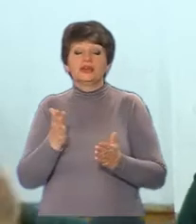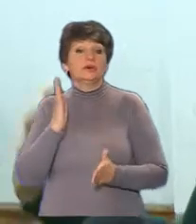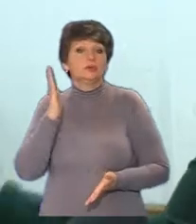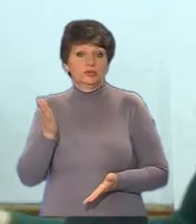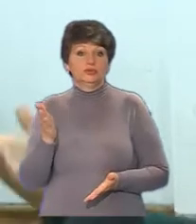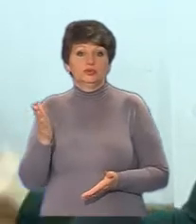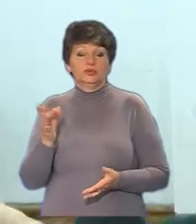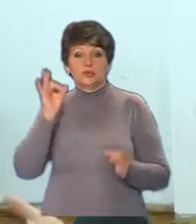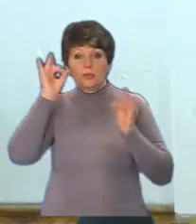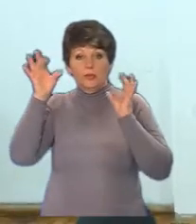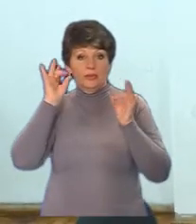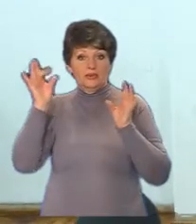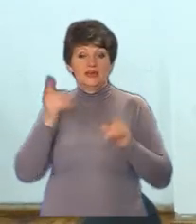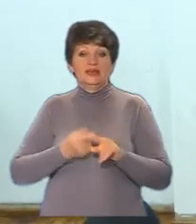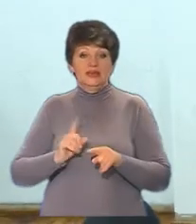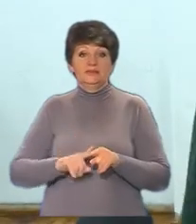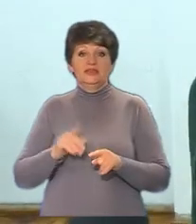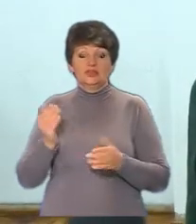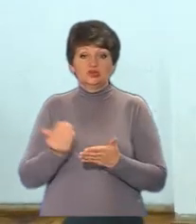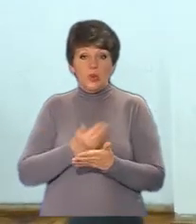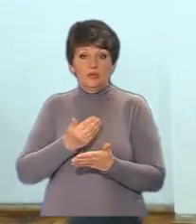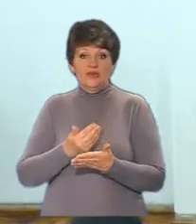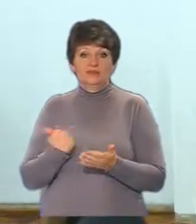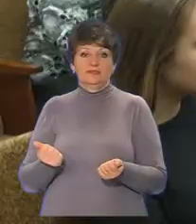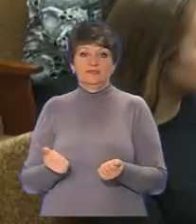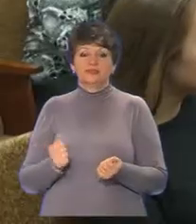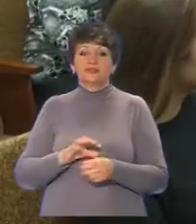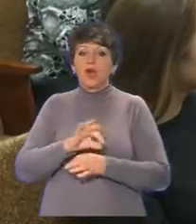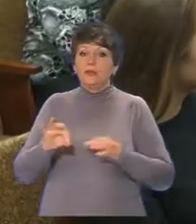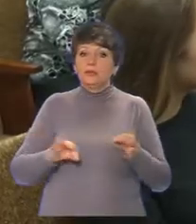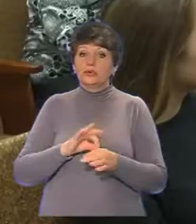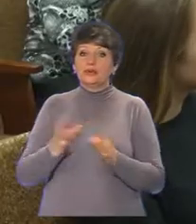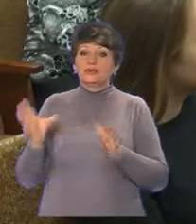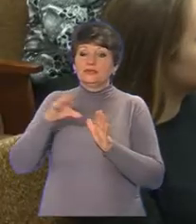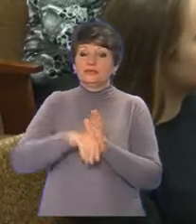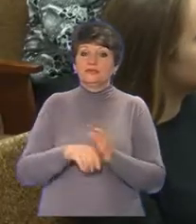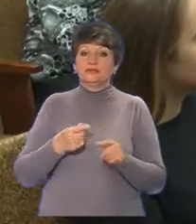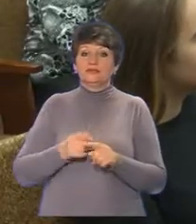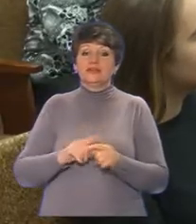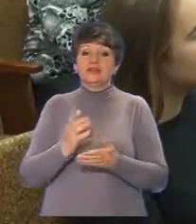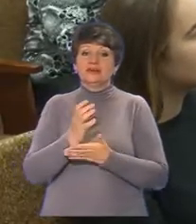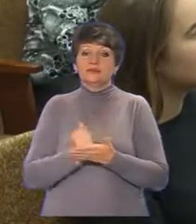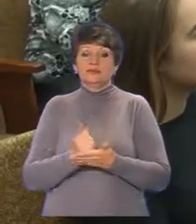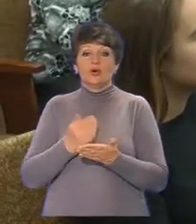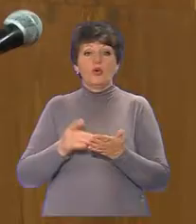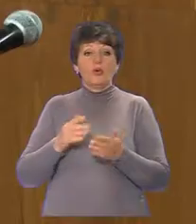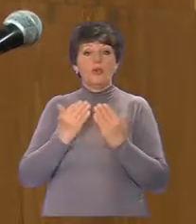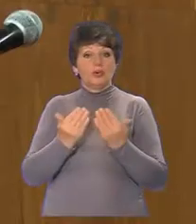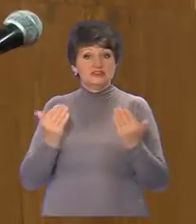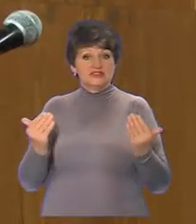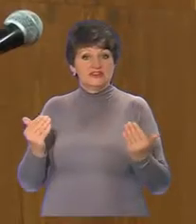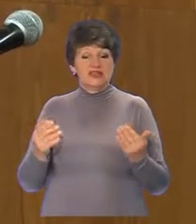от будуть популяризувати саму ідею медіа-челенджу. Проект реалізують у співпраці з обласним краєзнавчим